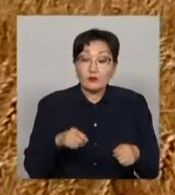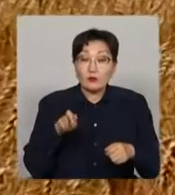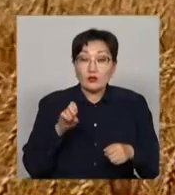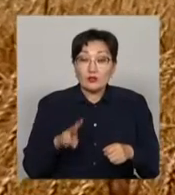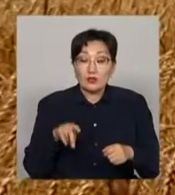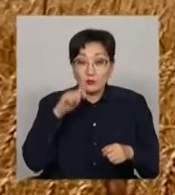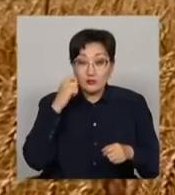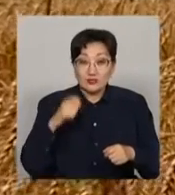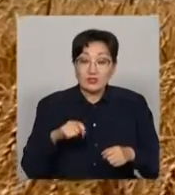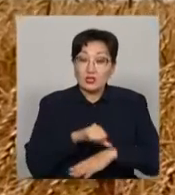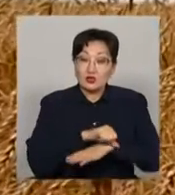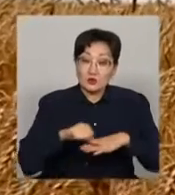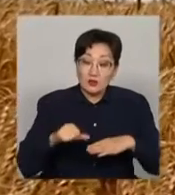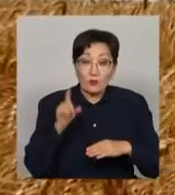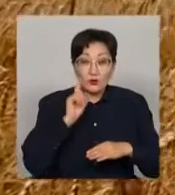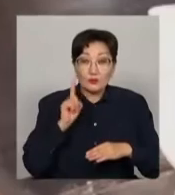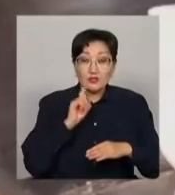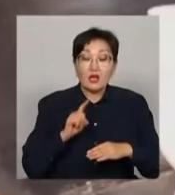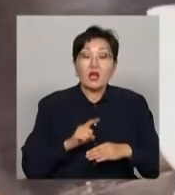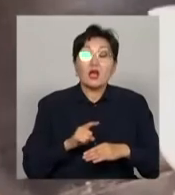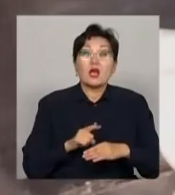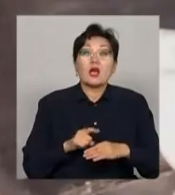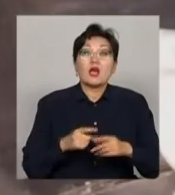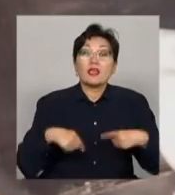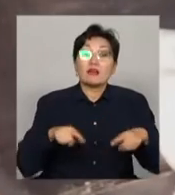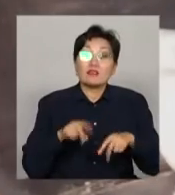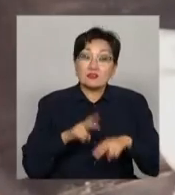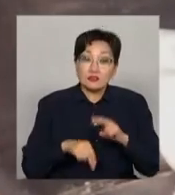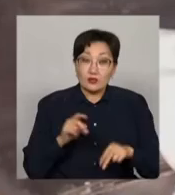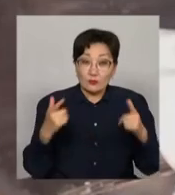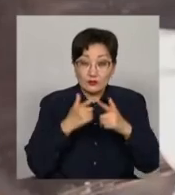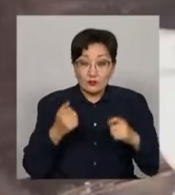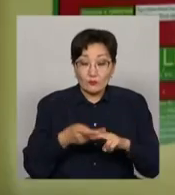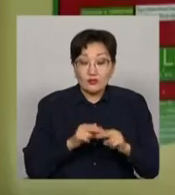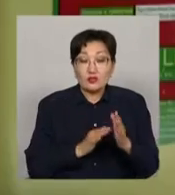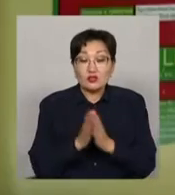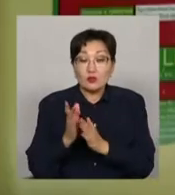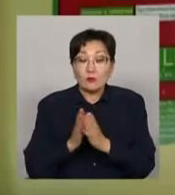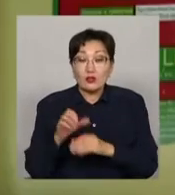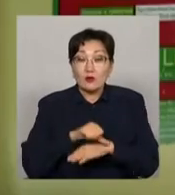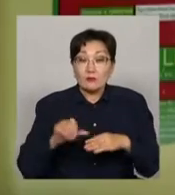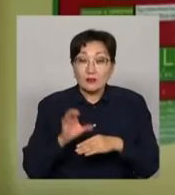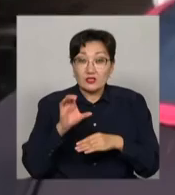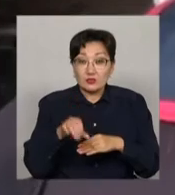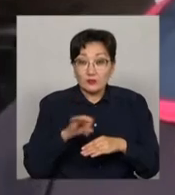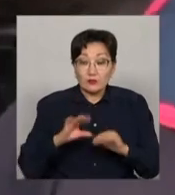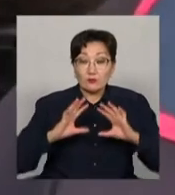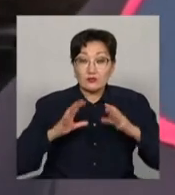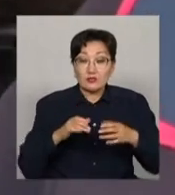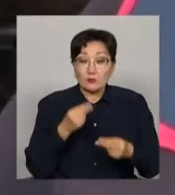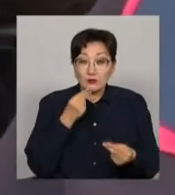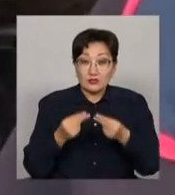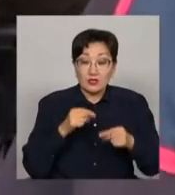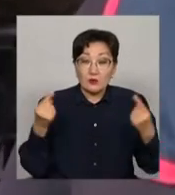Байден Украинаның шекарасына уақытша элеватор салынатынын мәлімдеді. Бұл астықты шетелдерге экспорттауға және әлемдік